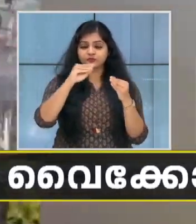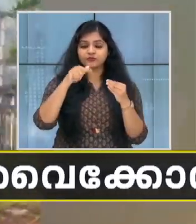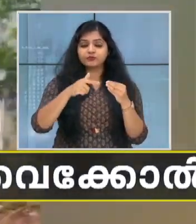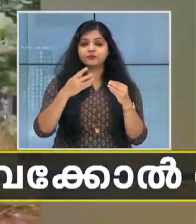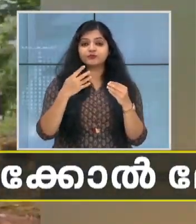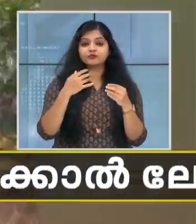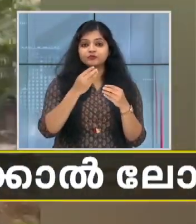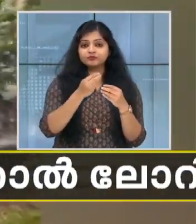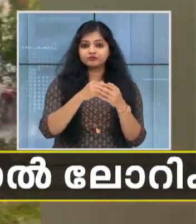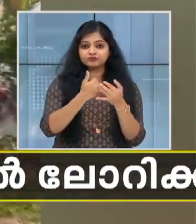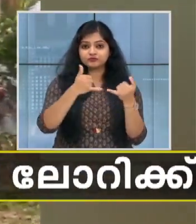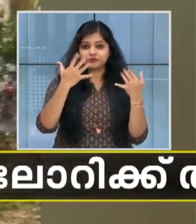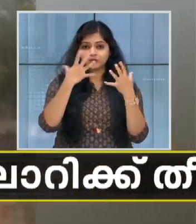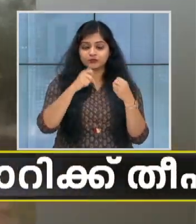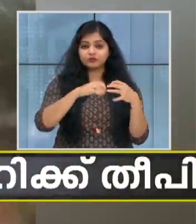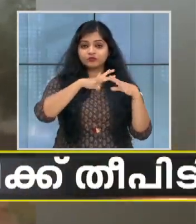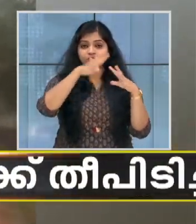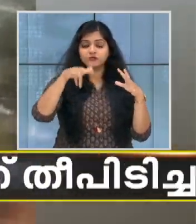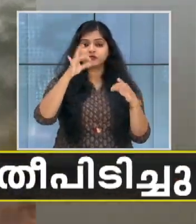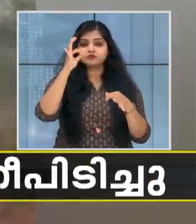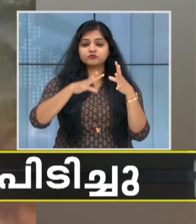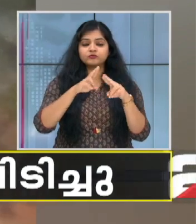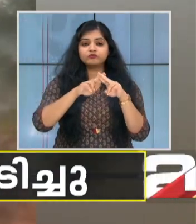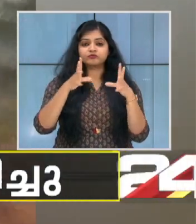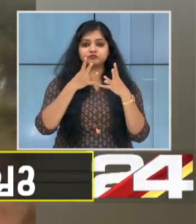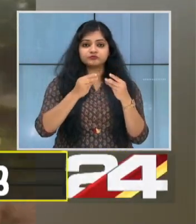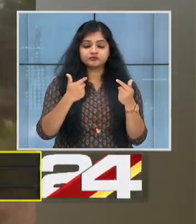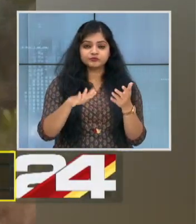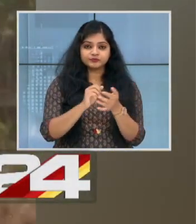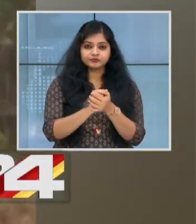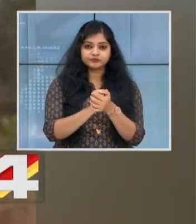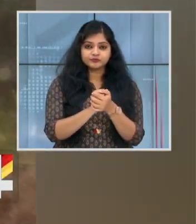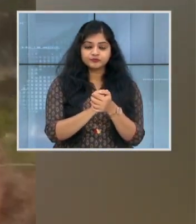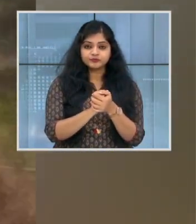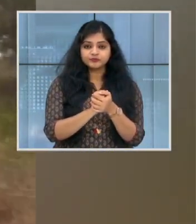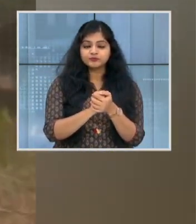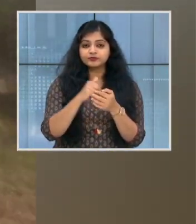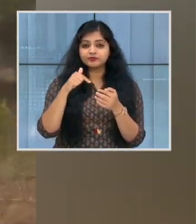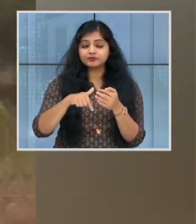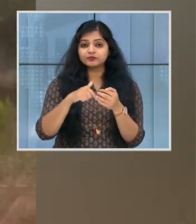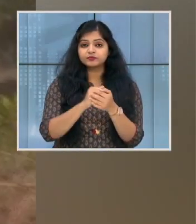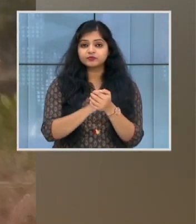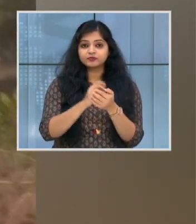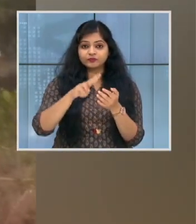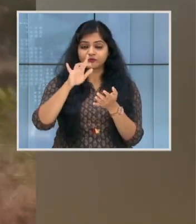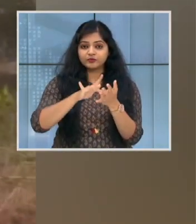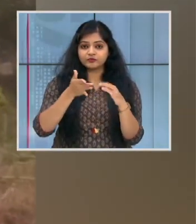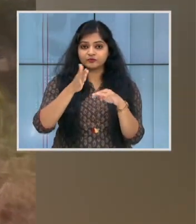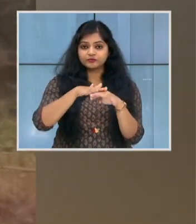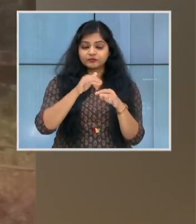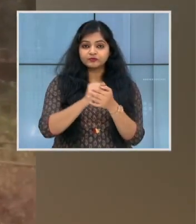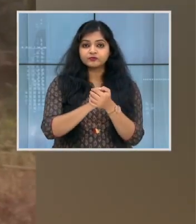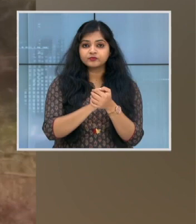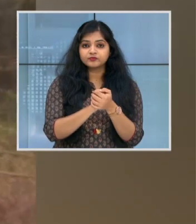കുറിയാണ് പൂർണ്ണമായും കത്തിനശിച്ചത്. പ്രജിൻ സൂചിപ്പിച്ചത് പോലെ തന്നെയാണ് കാര്യങ്ങൾ. അതായത് ഈ വൈനങ്ങാൽ എന്ന് പറയുന്ന പ്രദേശത്ത് എത്തിയ